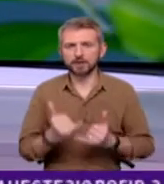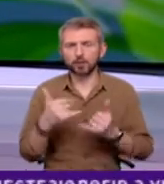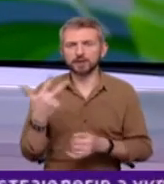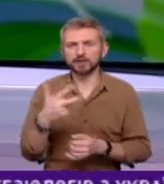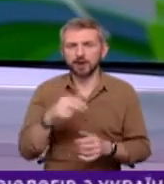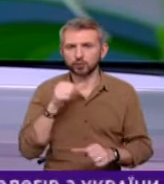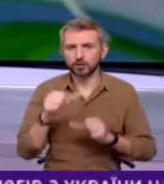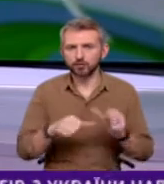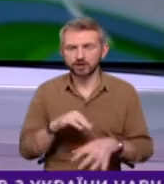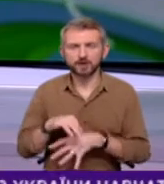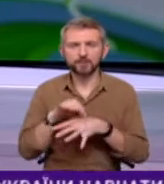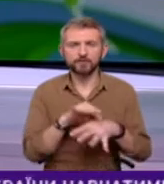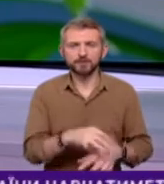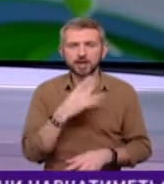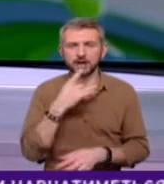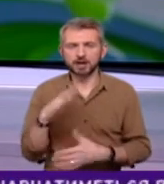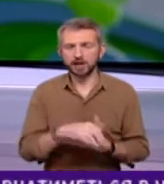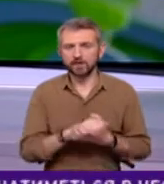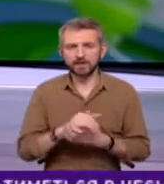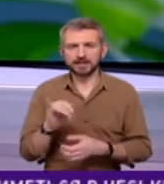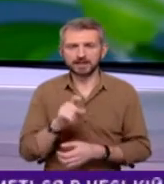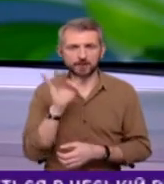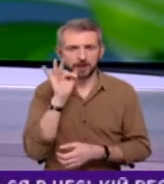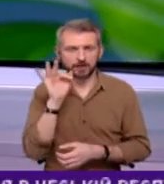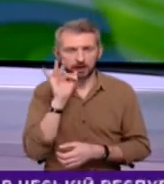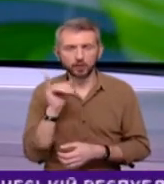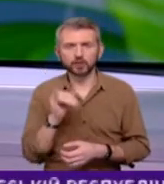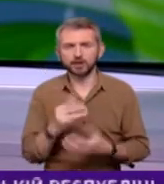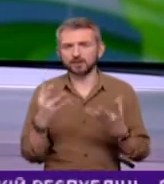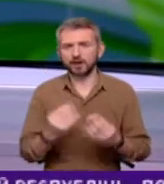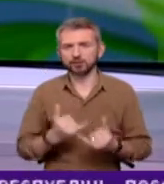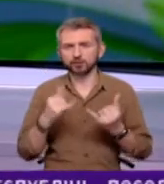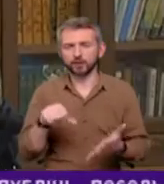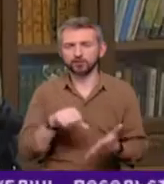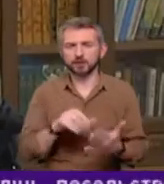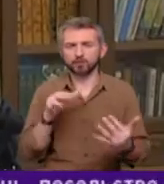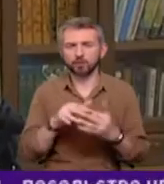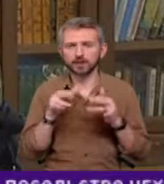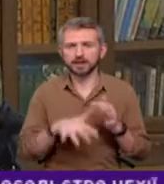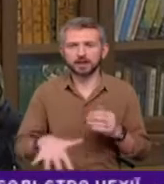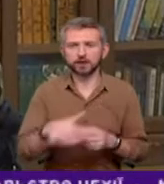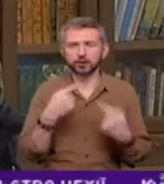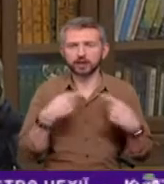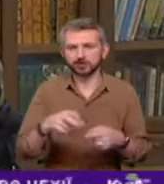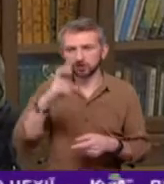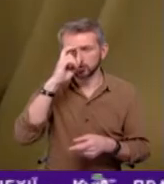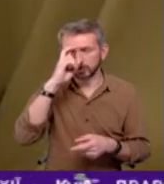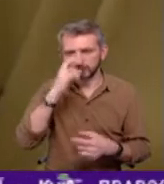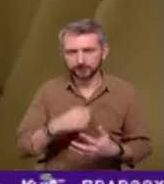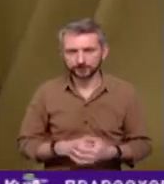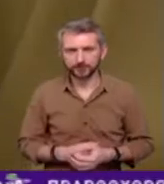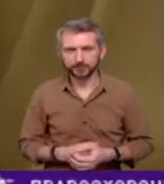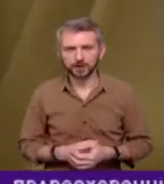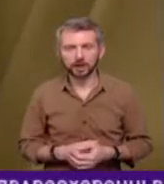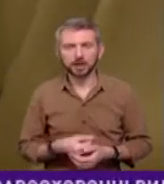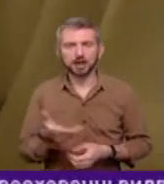30-ї річниці виведення радянських військ з Афганістану та Дня вшанування учасників бойових дій на території інших держав.